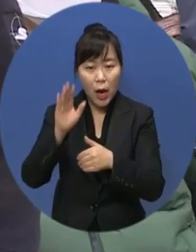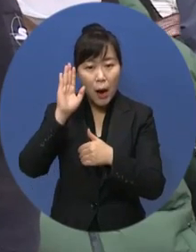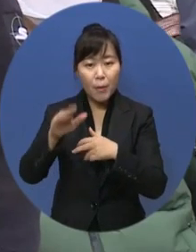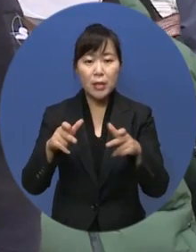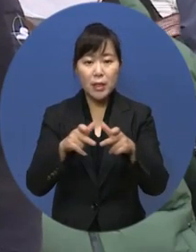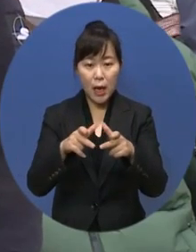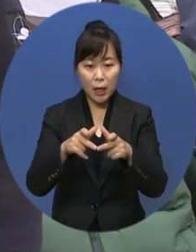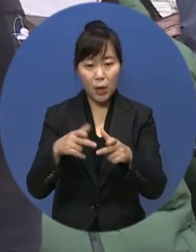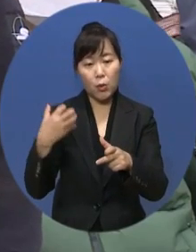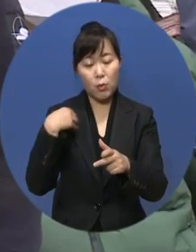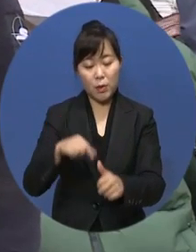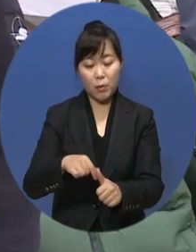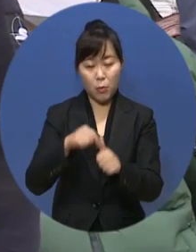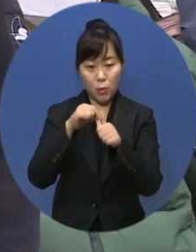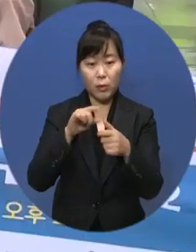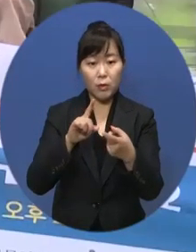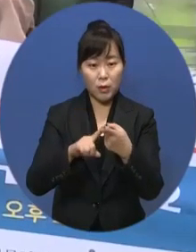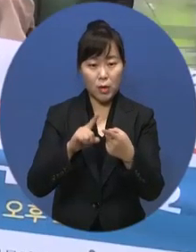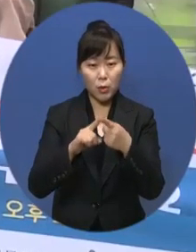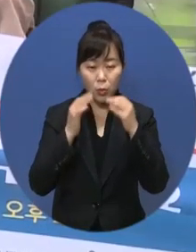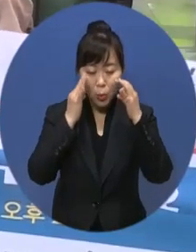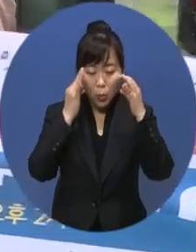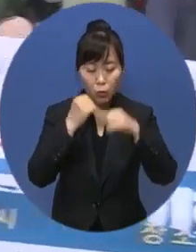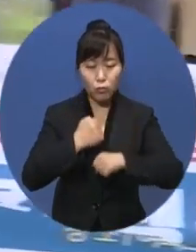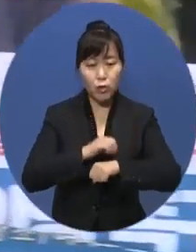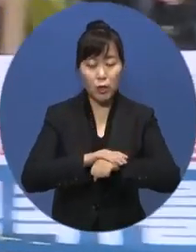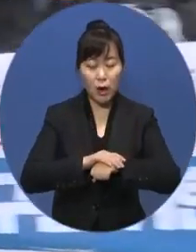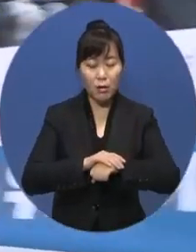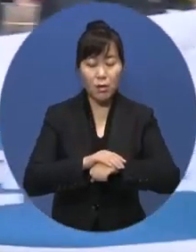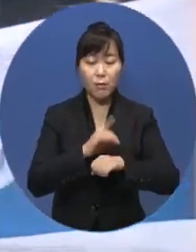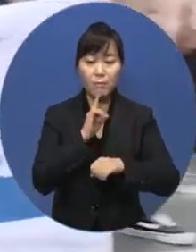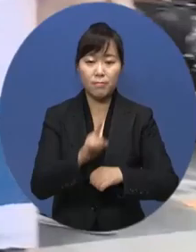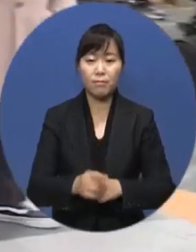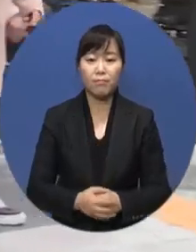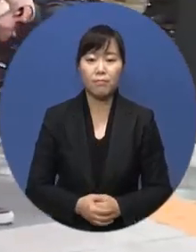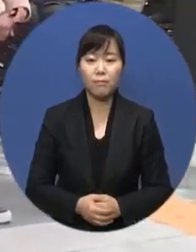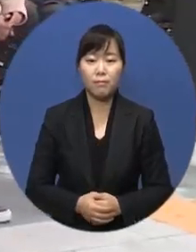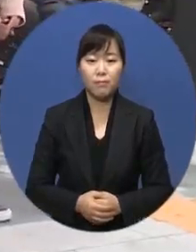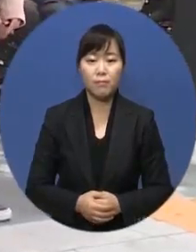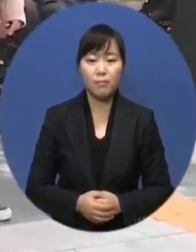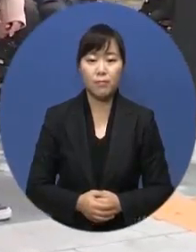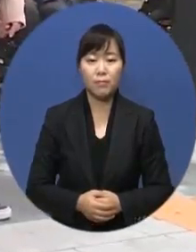장애인 의무 고용률을 준수하기 위해 노력하겠다고 밝혔습니다.